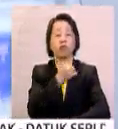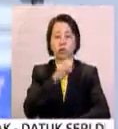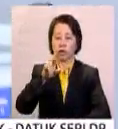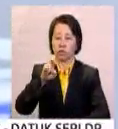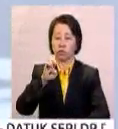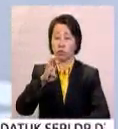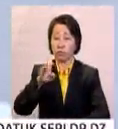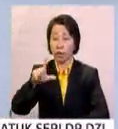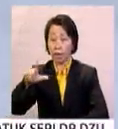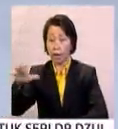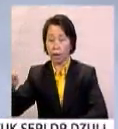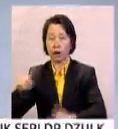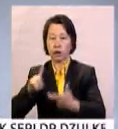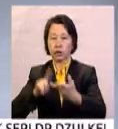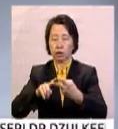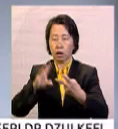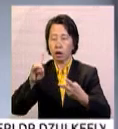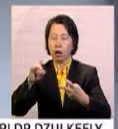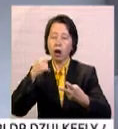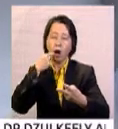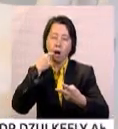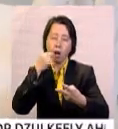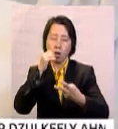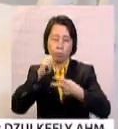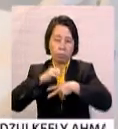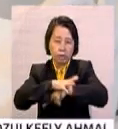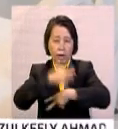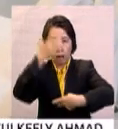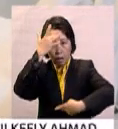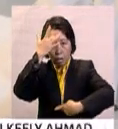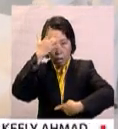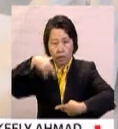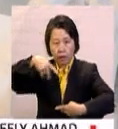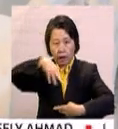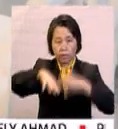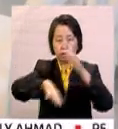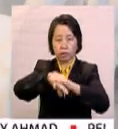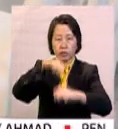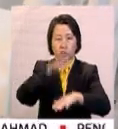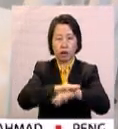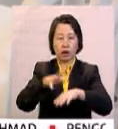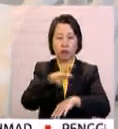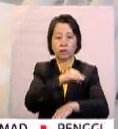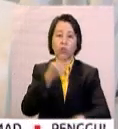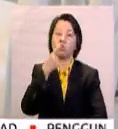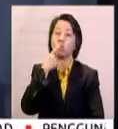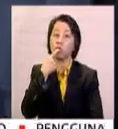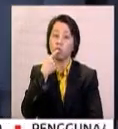manakala vaksin difteria untuk mencegah jangkitan penyakit kaki, tangan dan mulut.